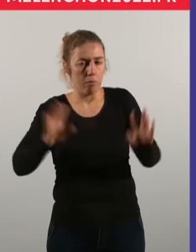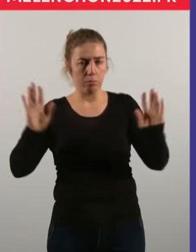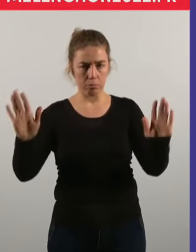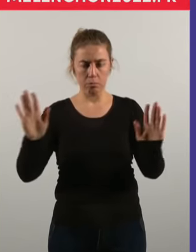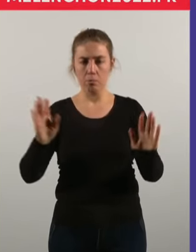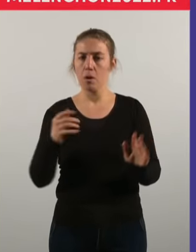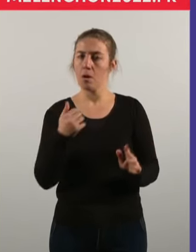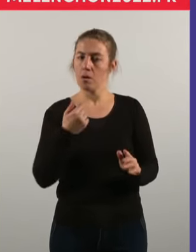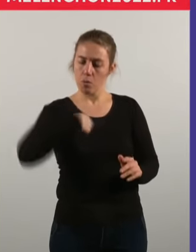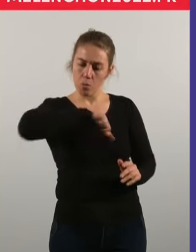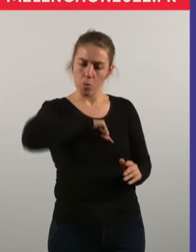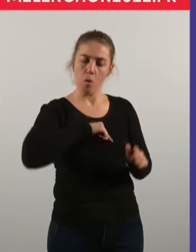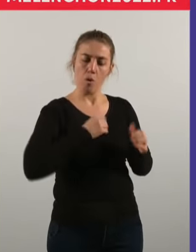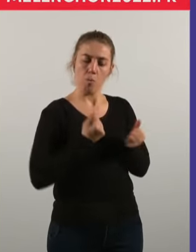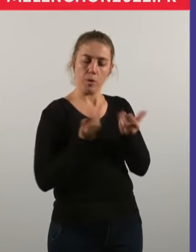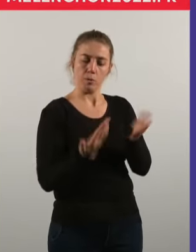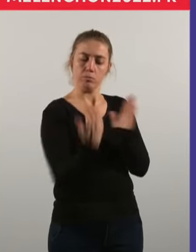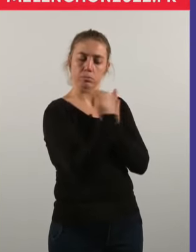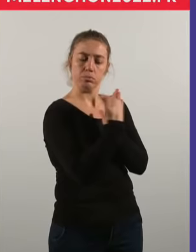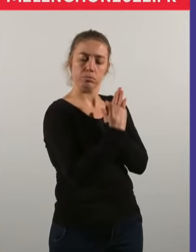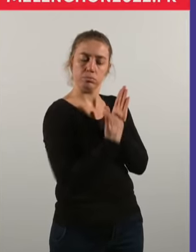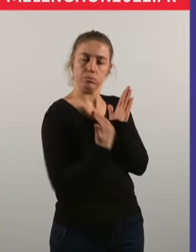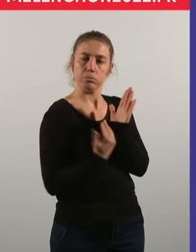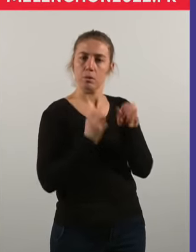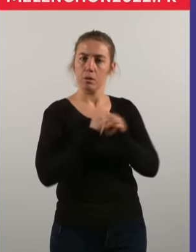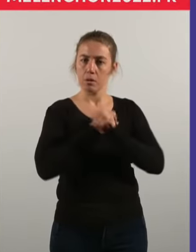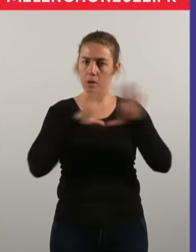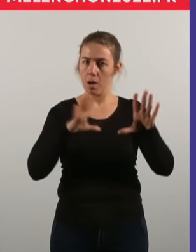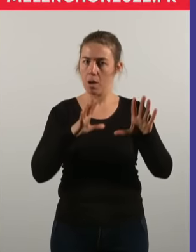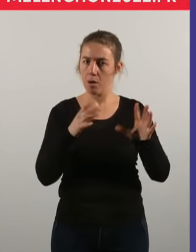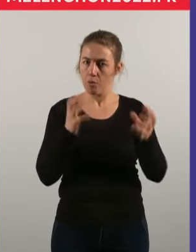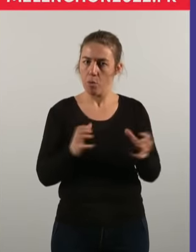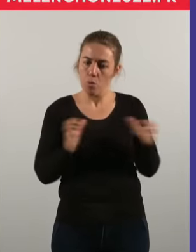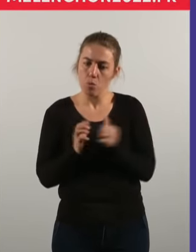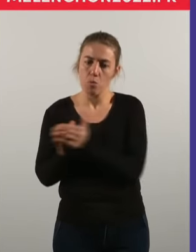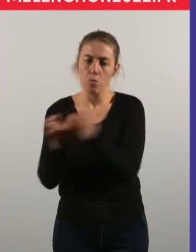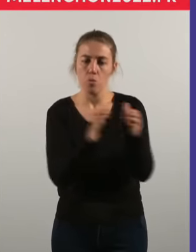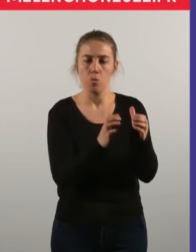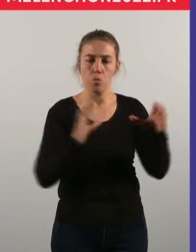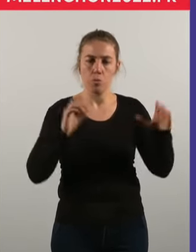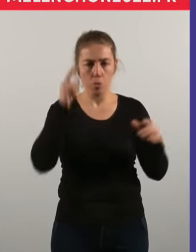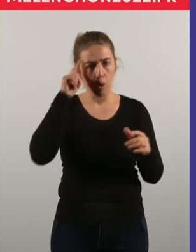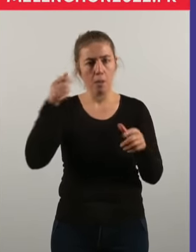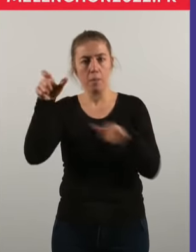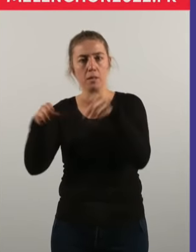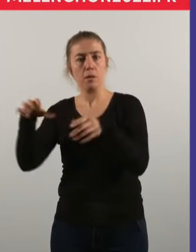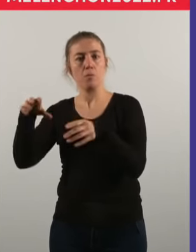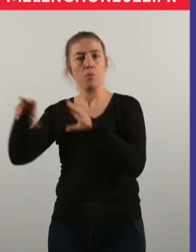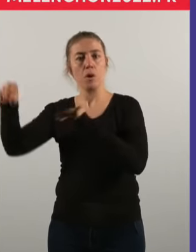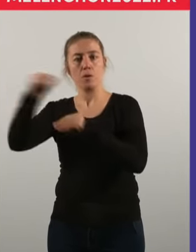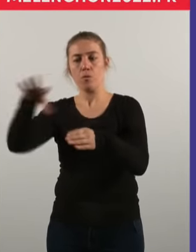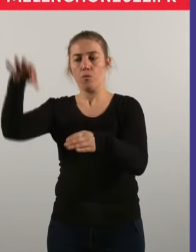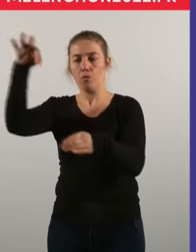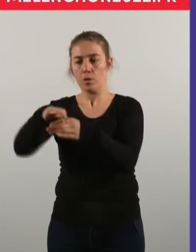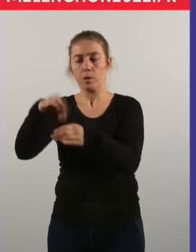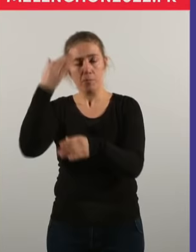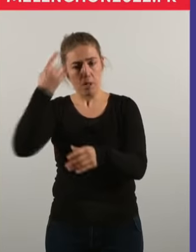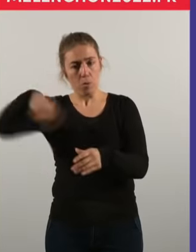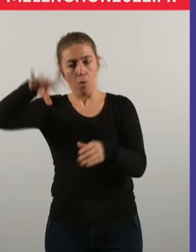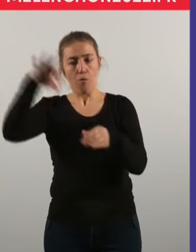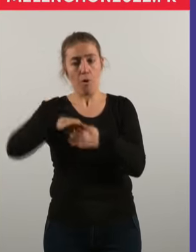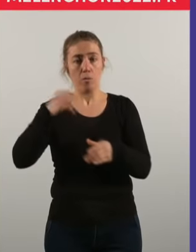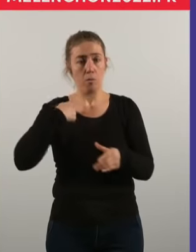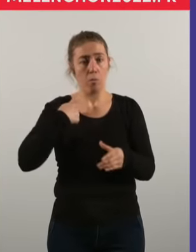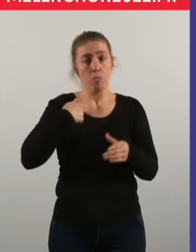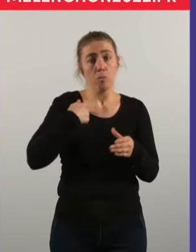proposition est claire. On se retrouve parce que les Français l'auront décidé. Si vous décidez de me mettre au deuxième tour, c'est que vous savez où vous voulez